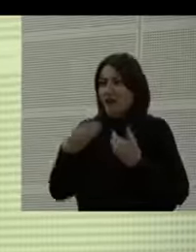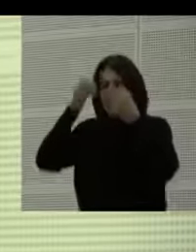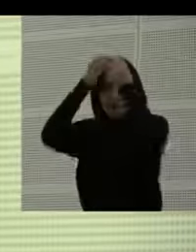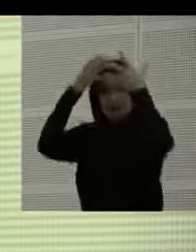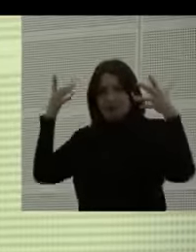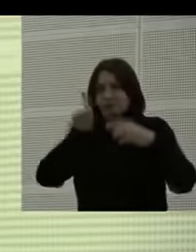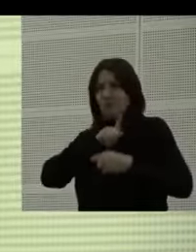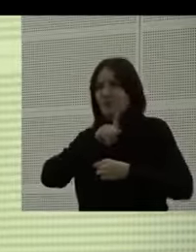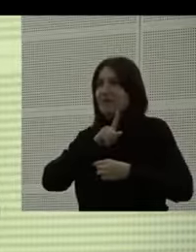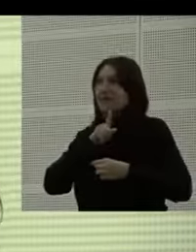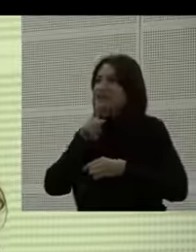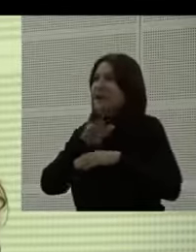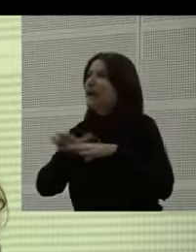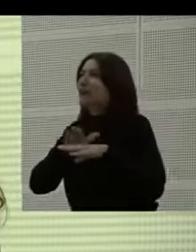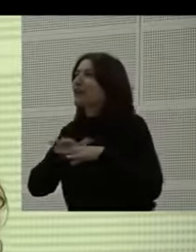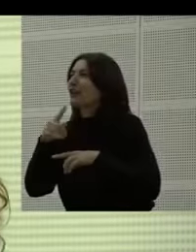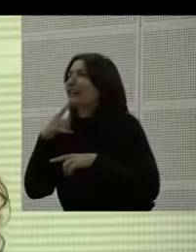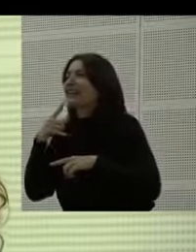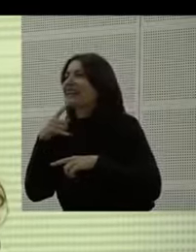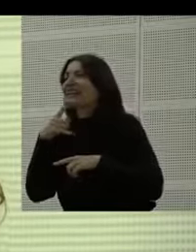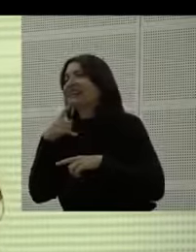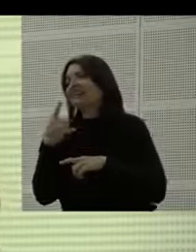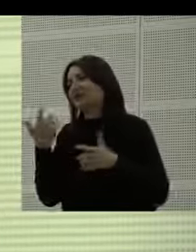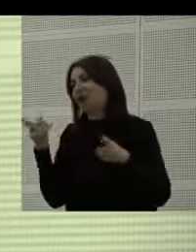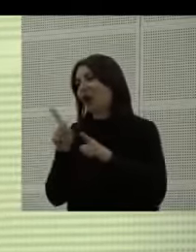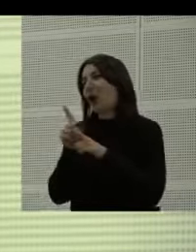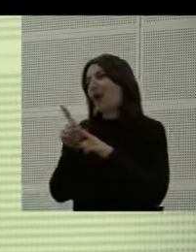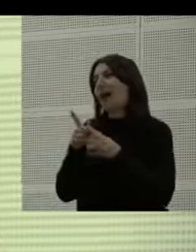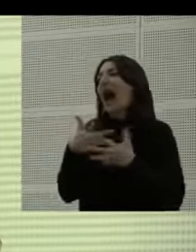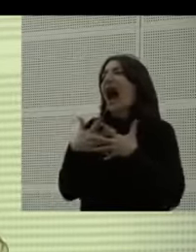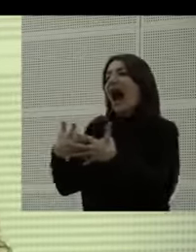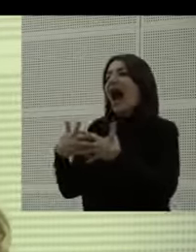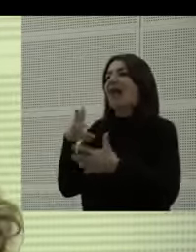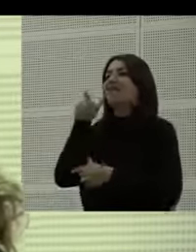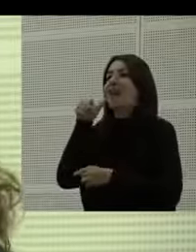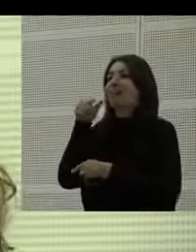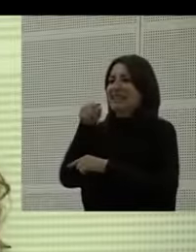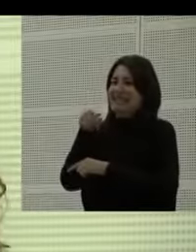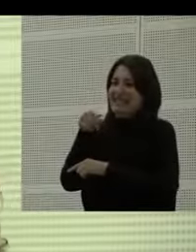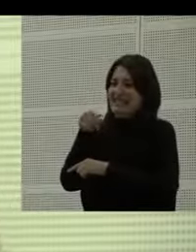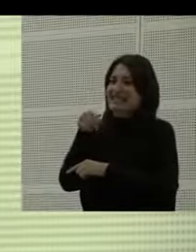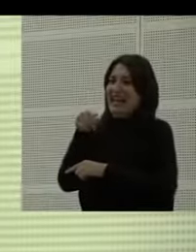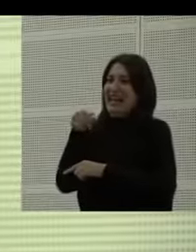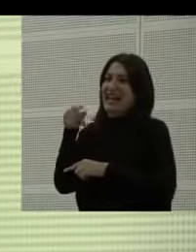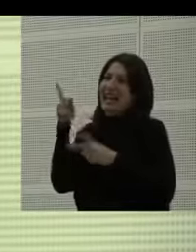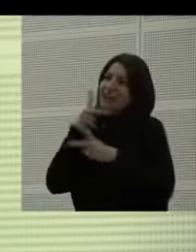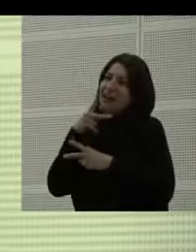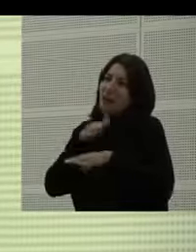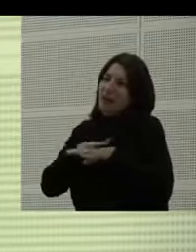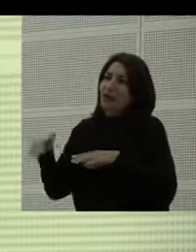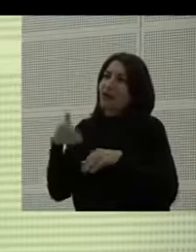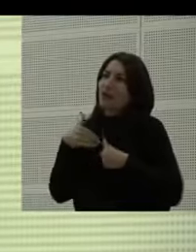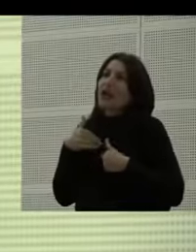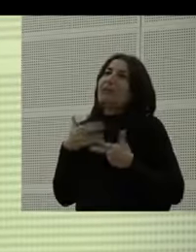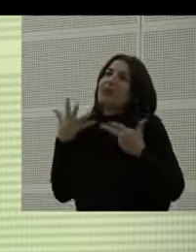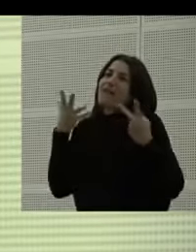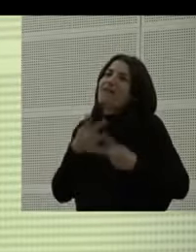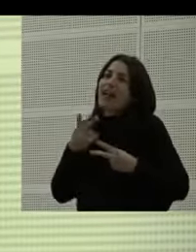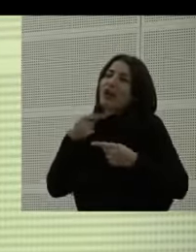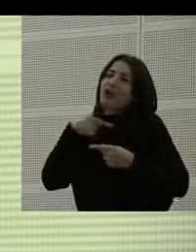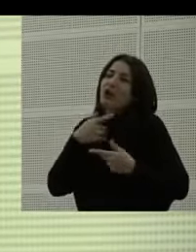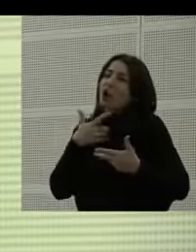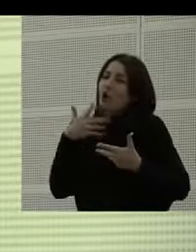Mi perdonino le femministe, perché è chiaro che le donne non è che fanno, però insomma in quel momento mi piaceva molto. Quindi avevo